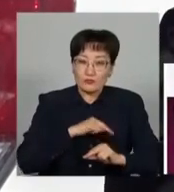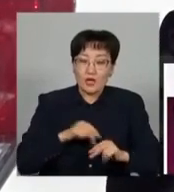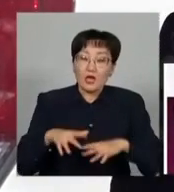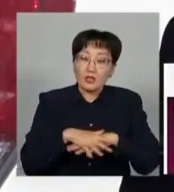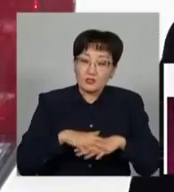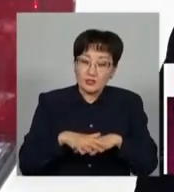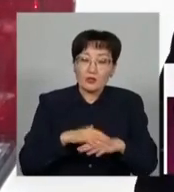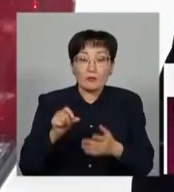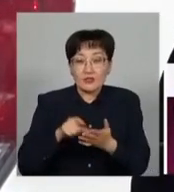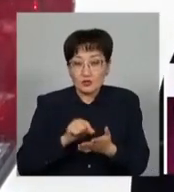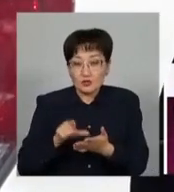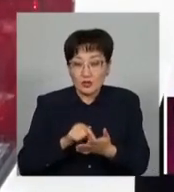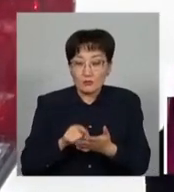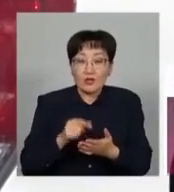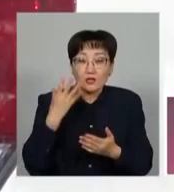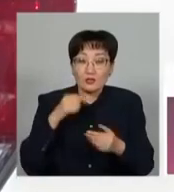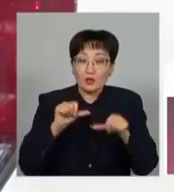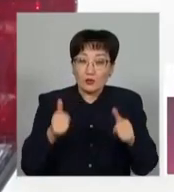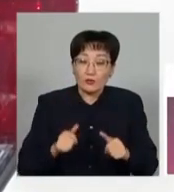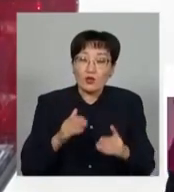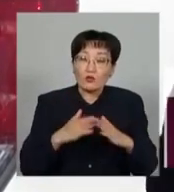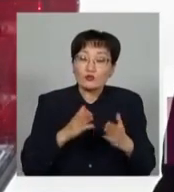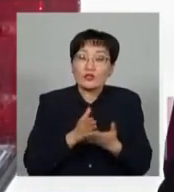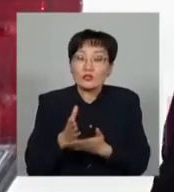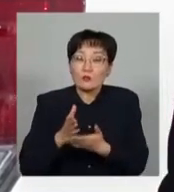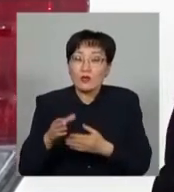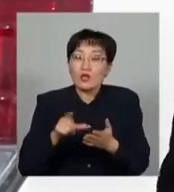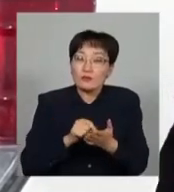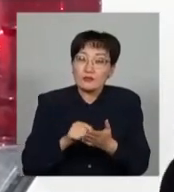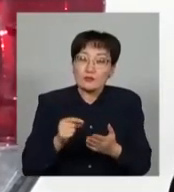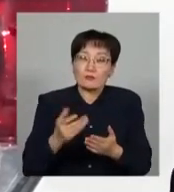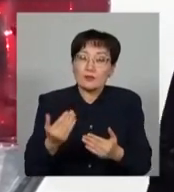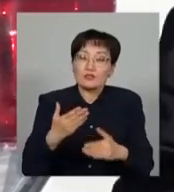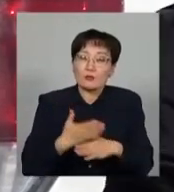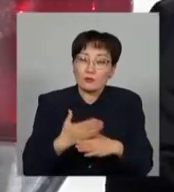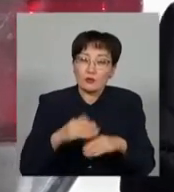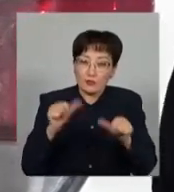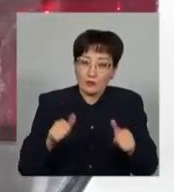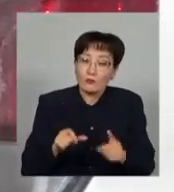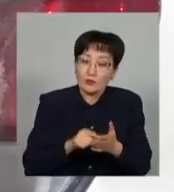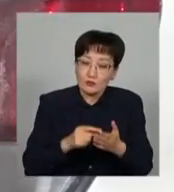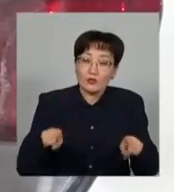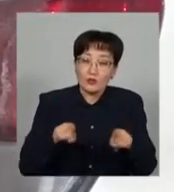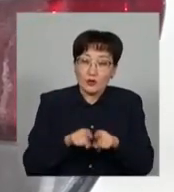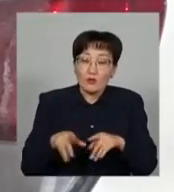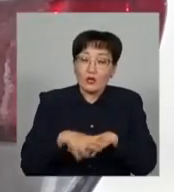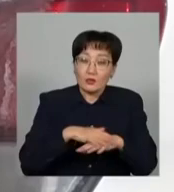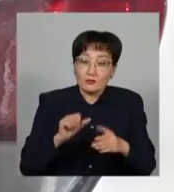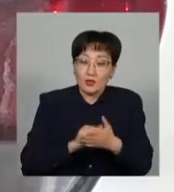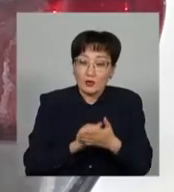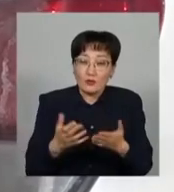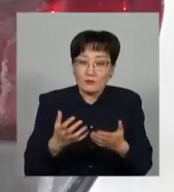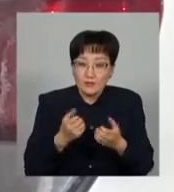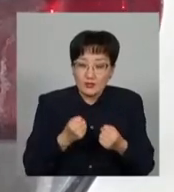халықтың жаңағы пособиясын жасайтын кезде үйді үйге кіріп тұрып пособияңды бүйтіп жасайым, үйтіп жасайым мен деп елдің документін